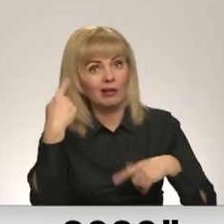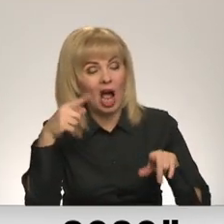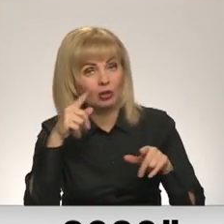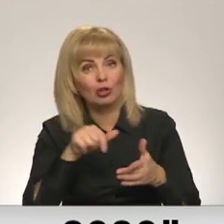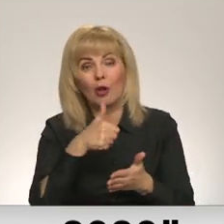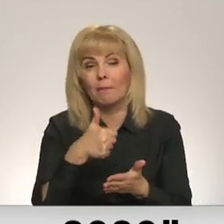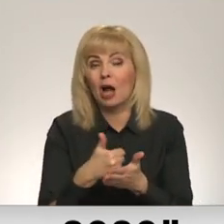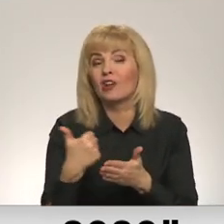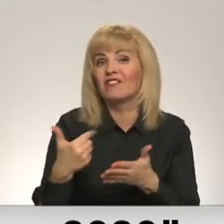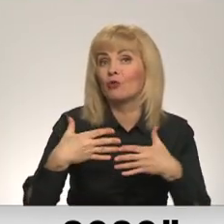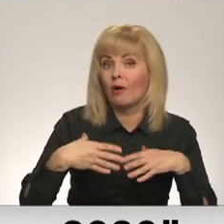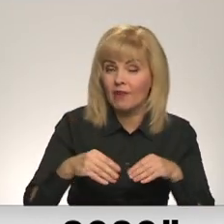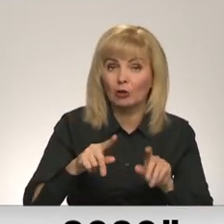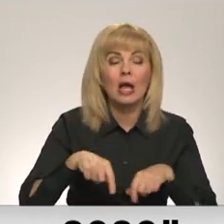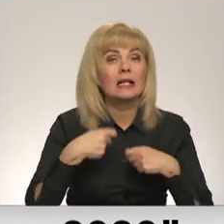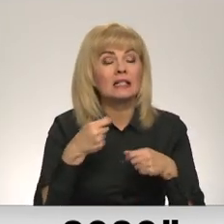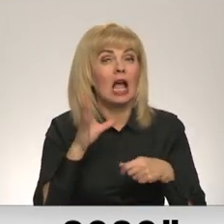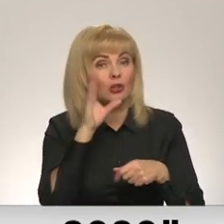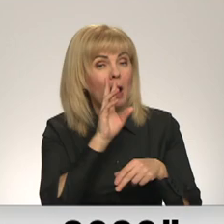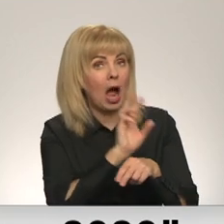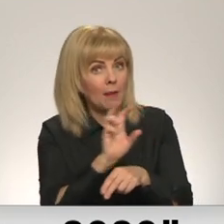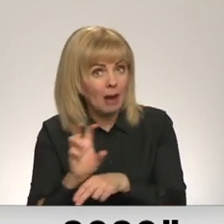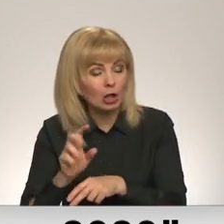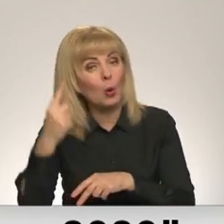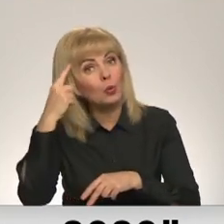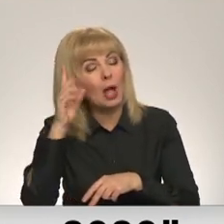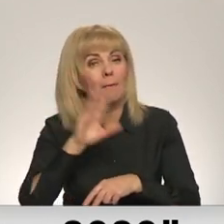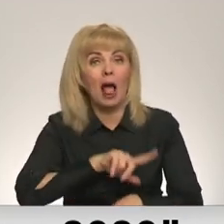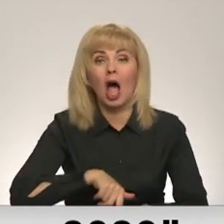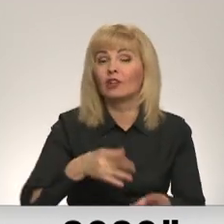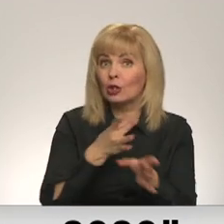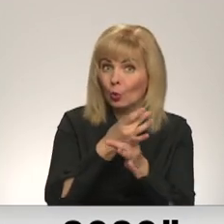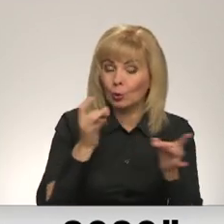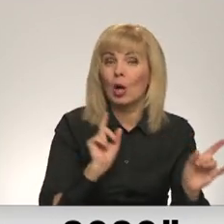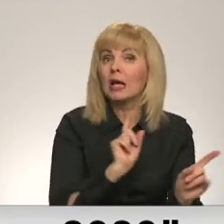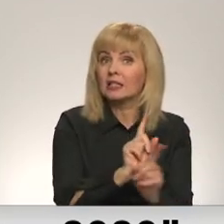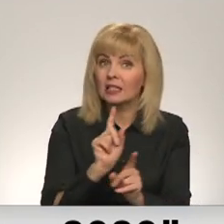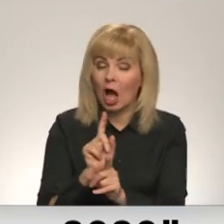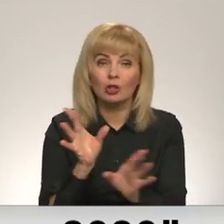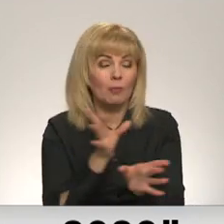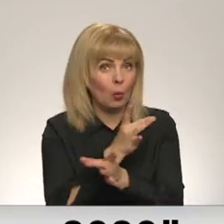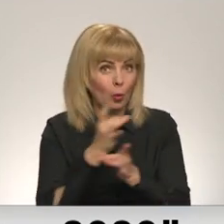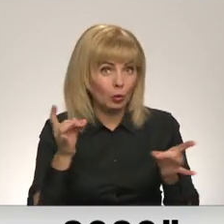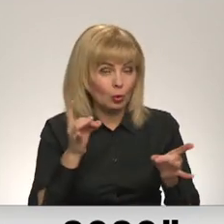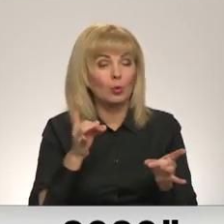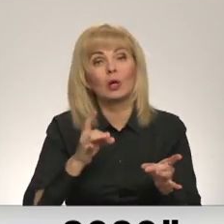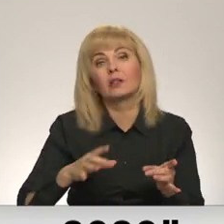pārstāvju veikumiem, sniedz iespēju apmeklētājiem uzzināt vairāk par Latvijas kultūru, kā arī sastapties ar kultūras vides pārstāvjiem.